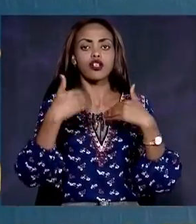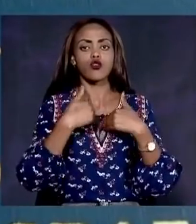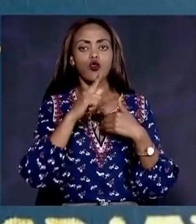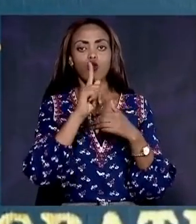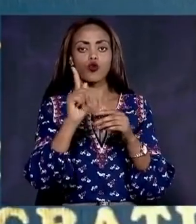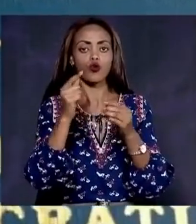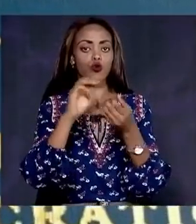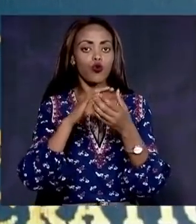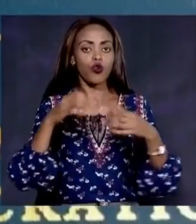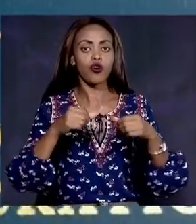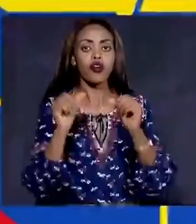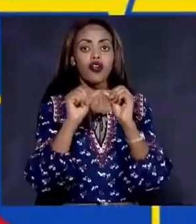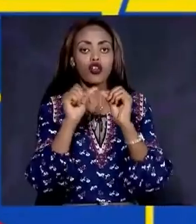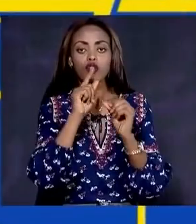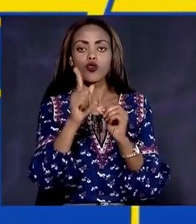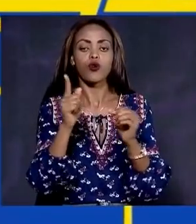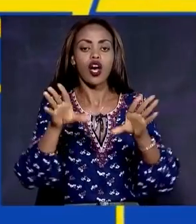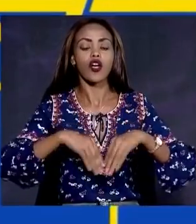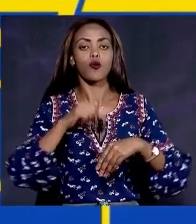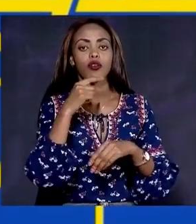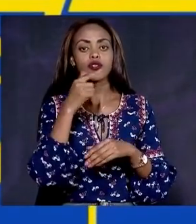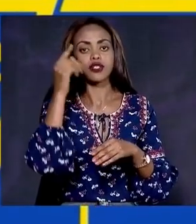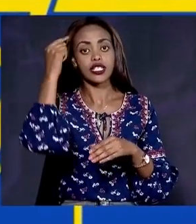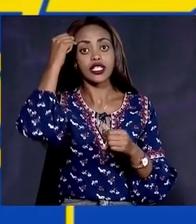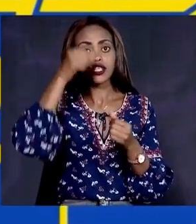ውዲት ብምዃኑ ኣይቅበሎን ምባሉ ዝዝከር እዩ።